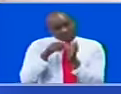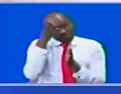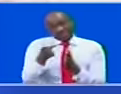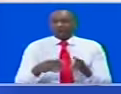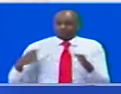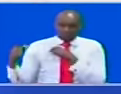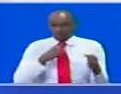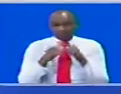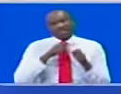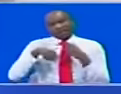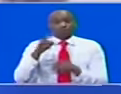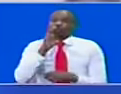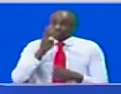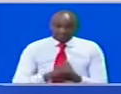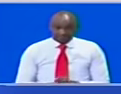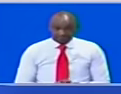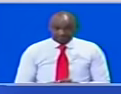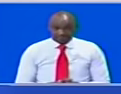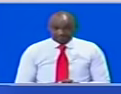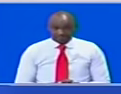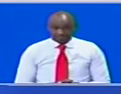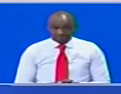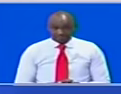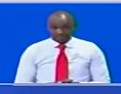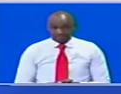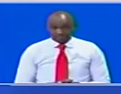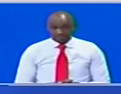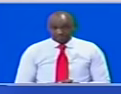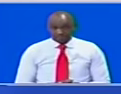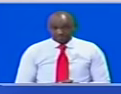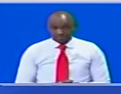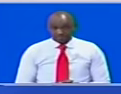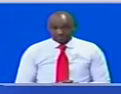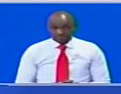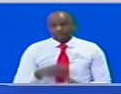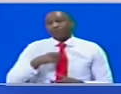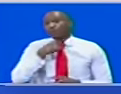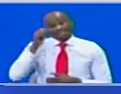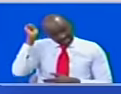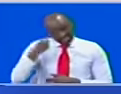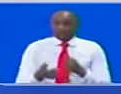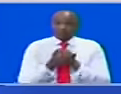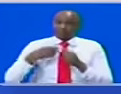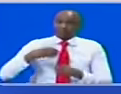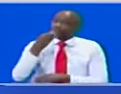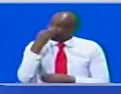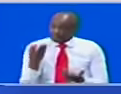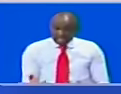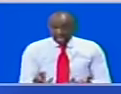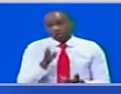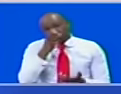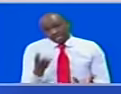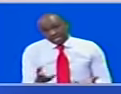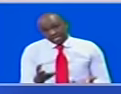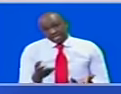1030. Kusaidika pia. Hata zinataka nini Kenya tusaidie kwa njia ya chakula hata maji. Kulikuwa